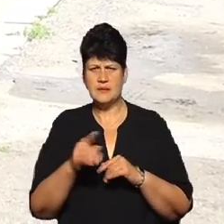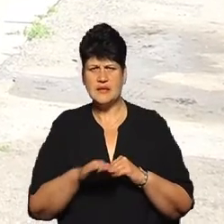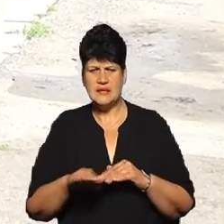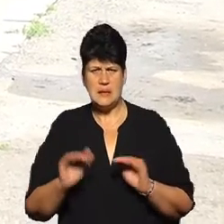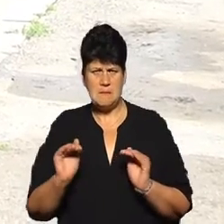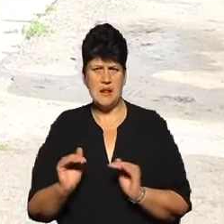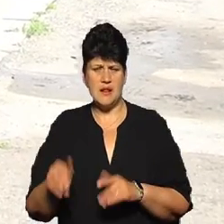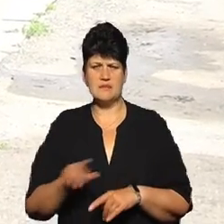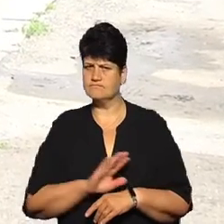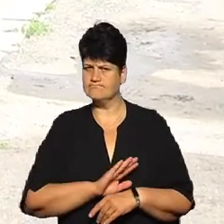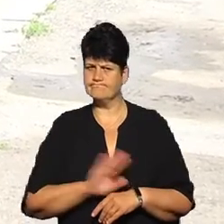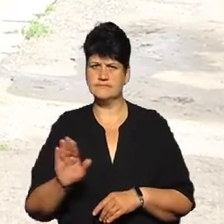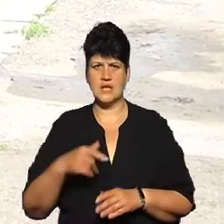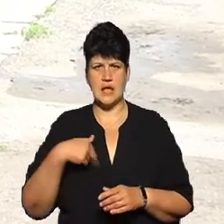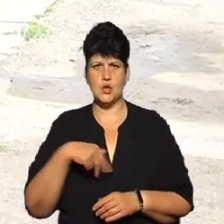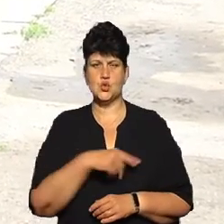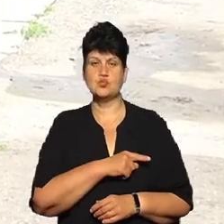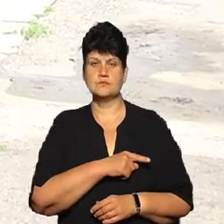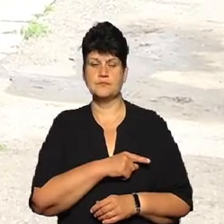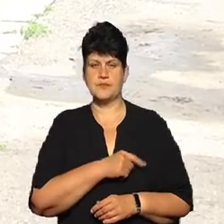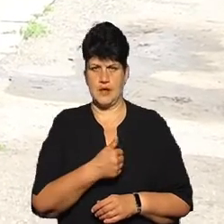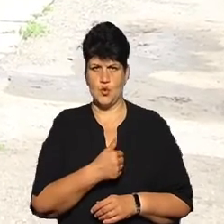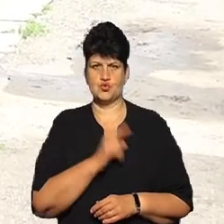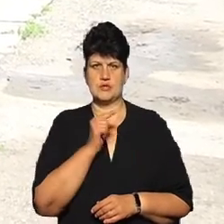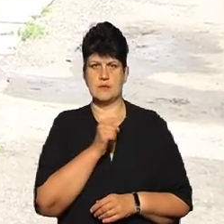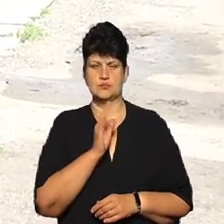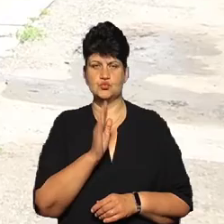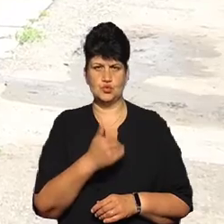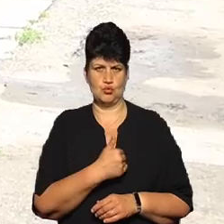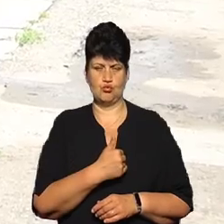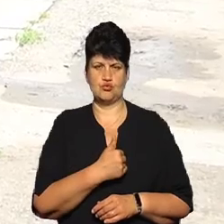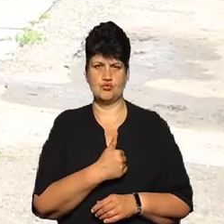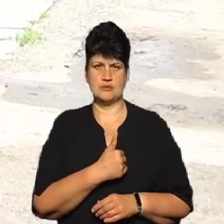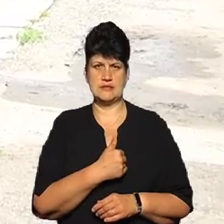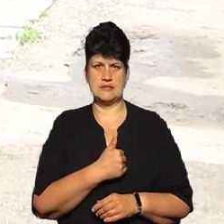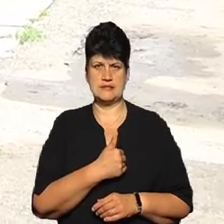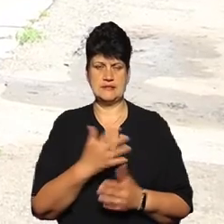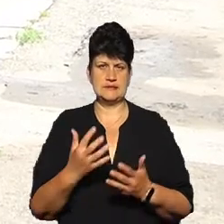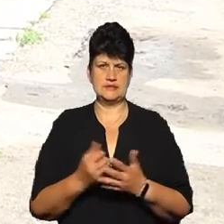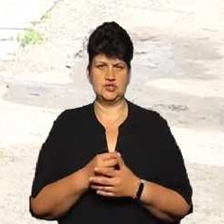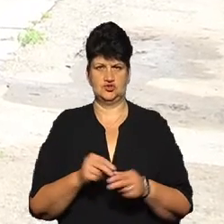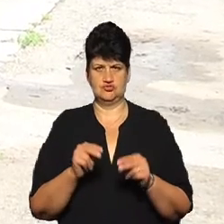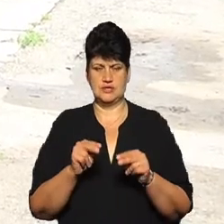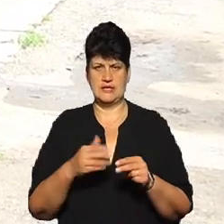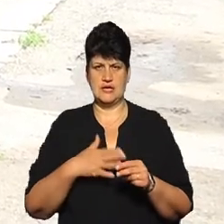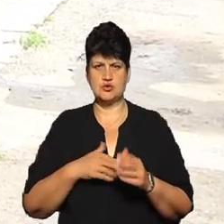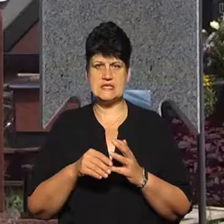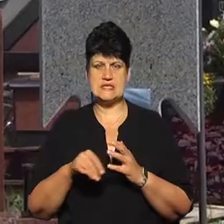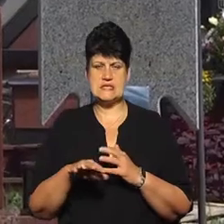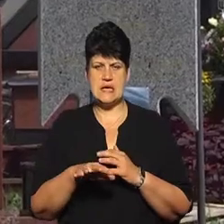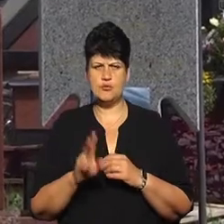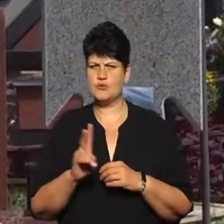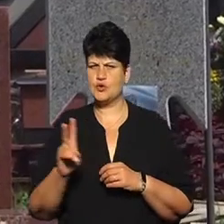сказав, ні, я йду, тому що я хочу там бути, я хочу завоювати чесністю нашу землю, щоб ніхто не